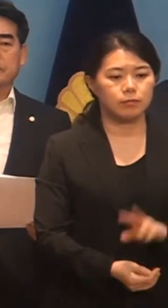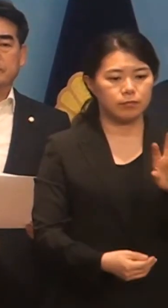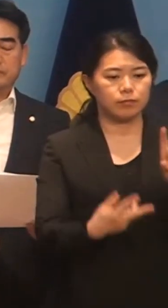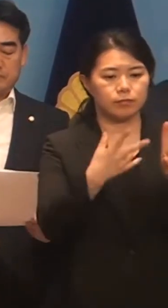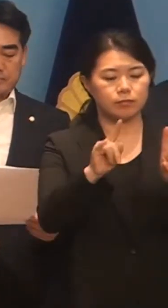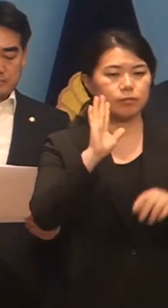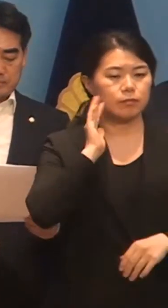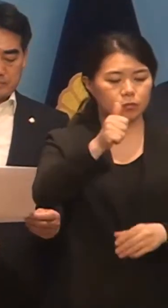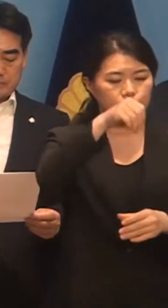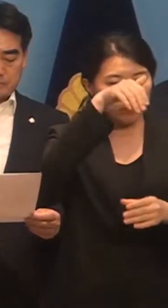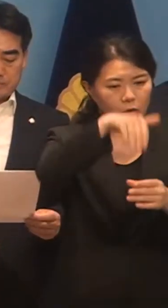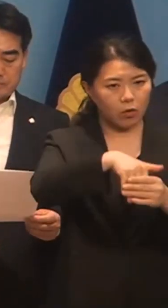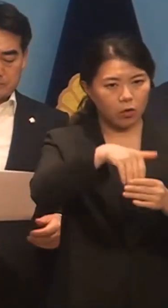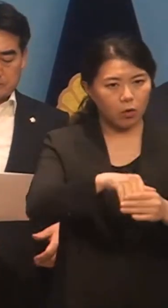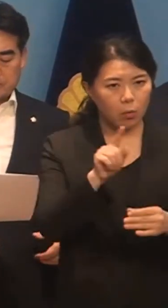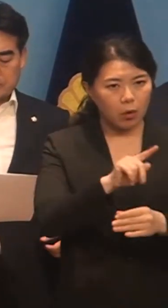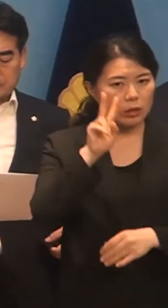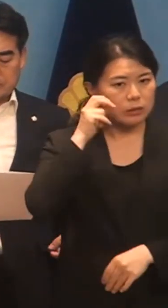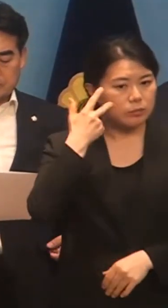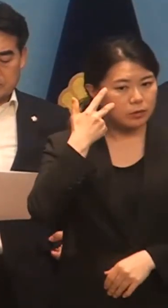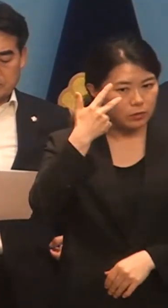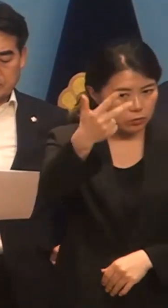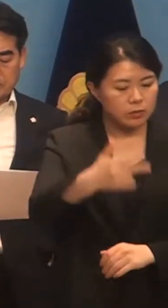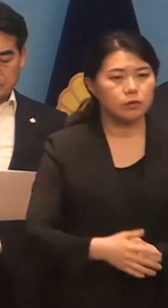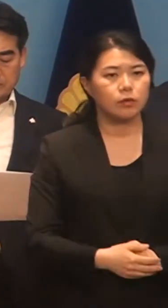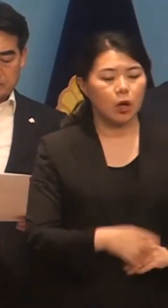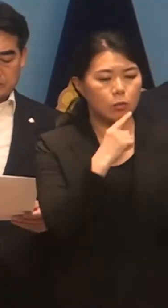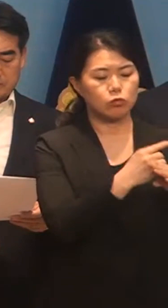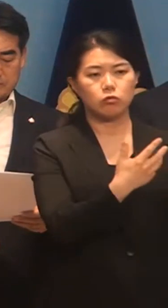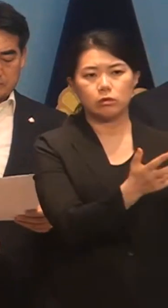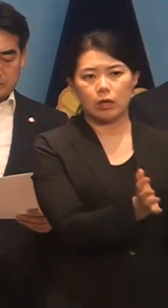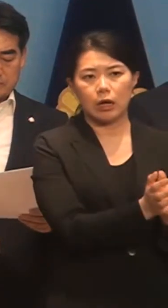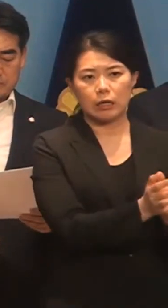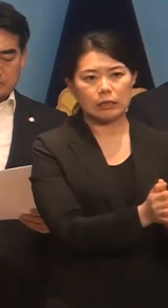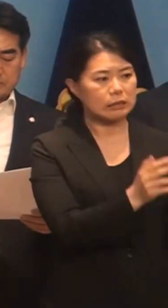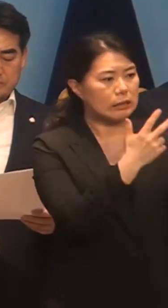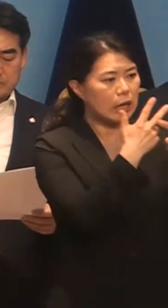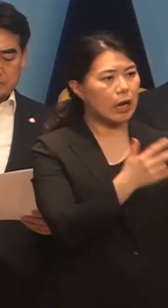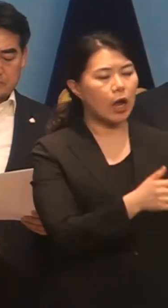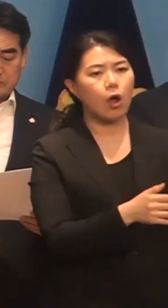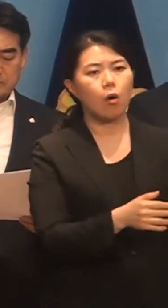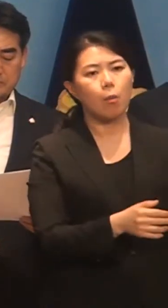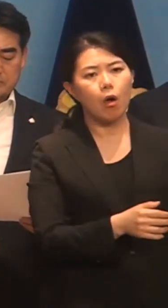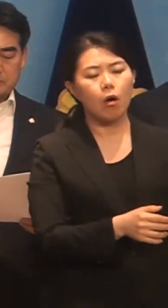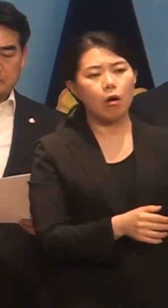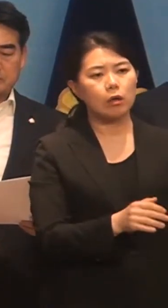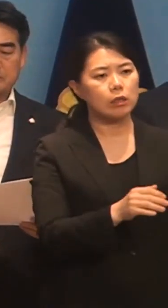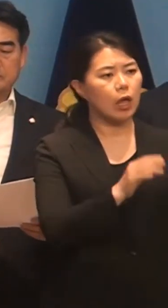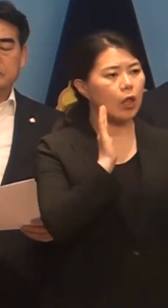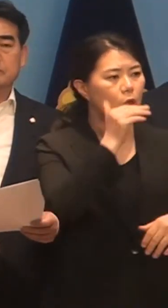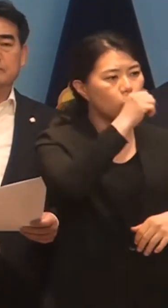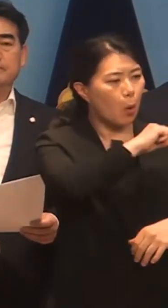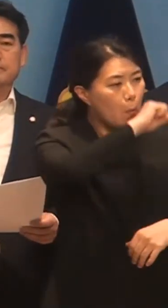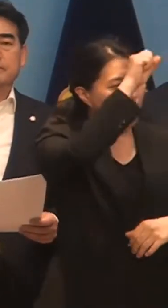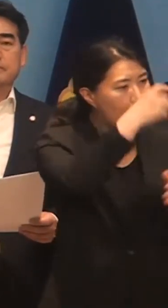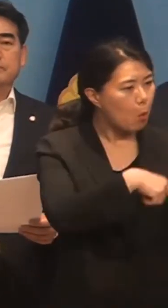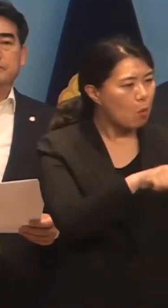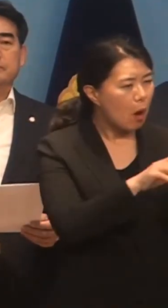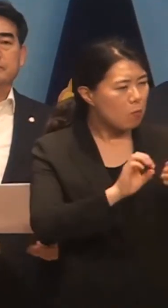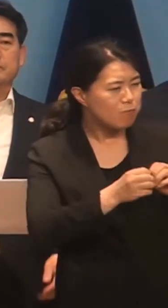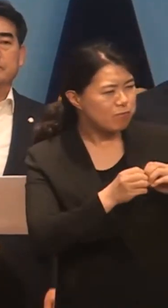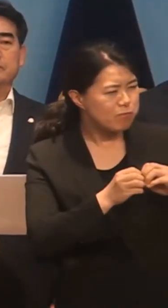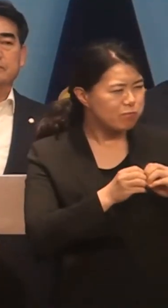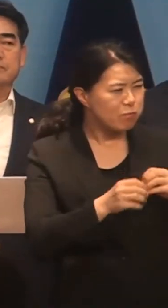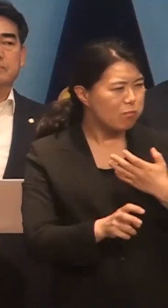제21대 대통령 선거를 27일 앞두고 민주당이 아버지 이재명을 대통령으로 만들기 위한 꼼수와